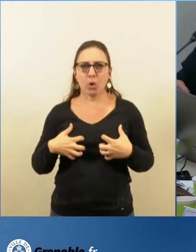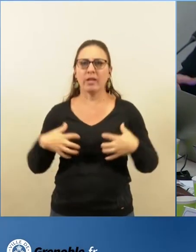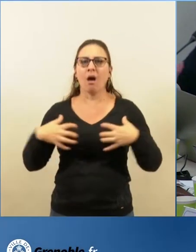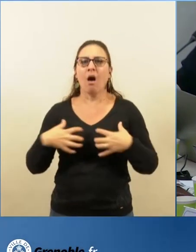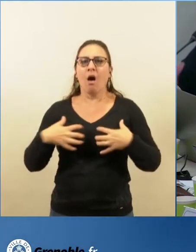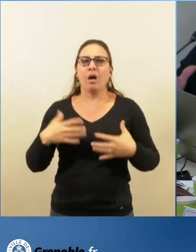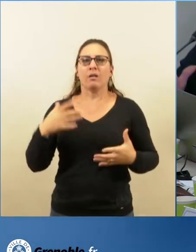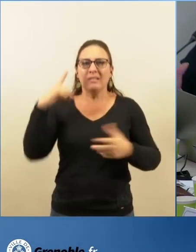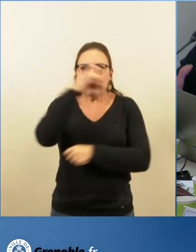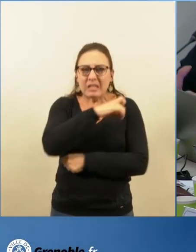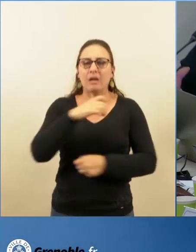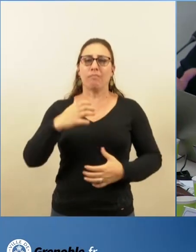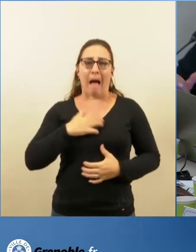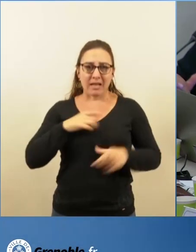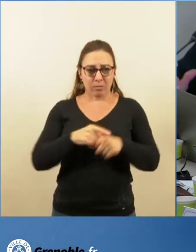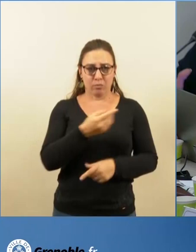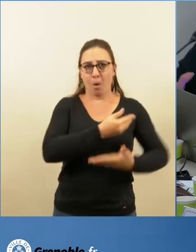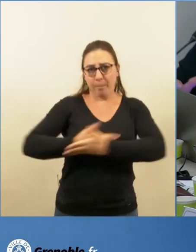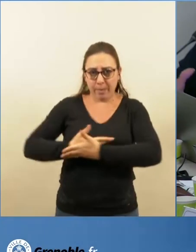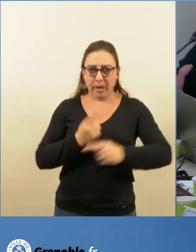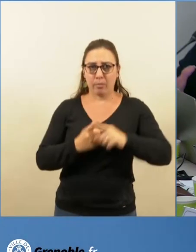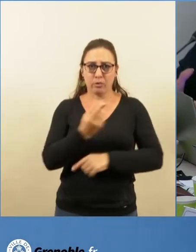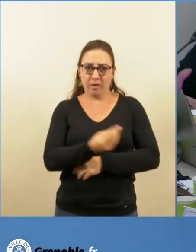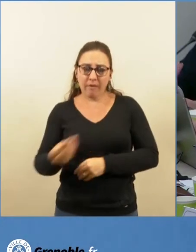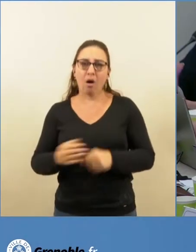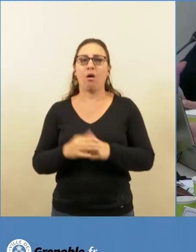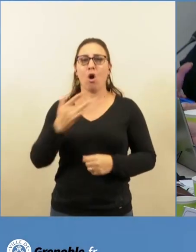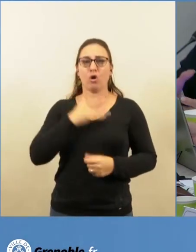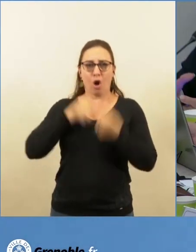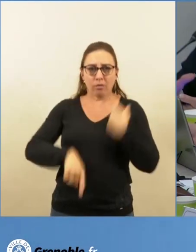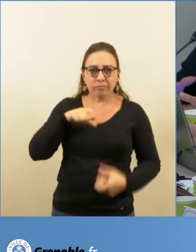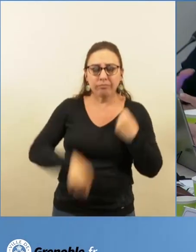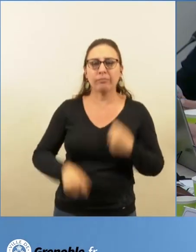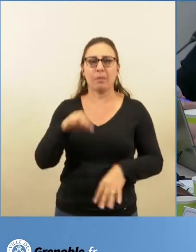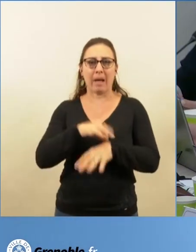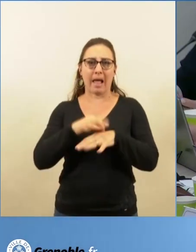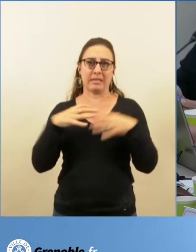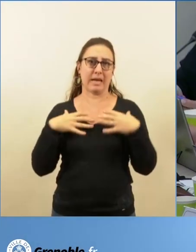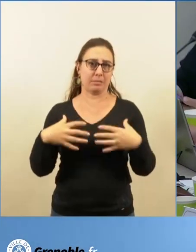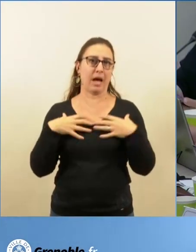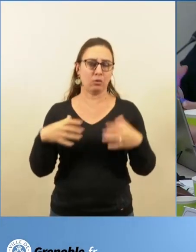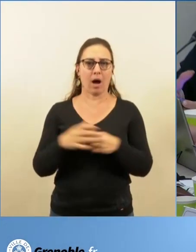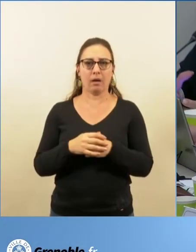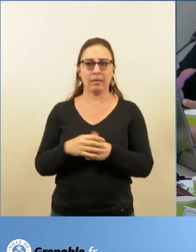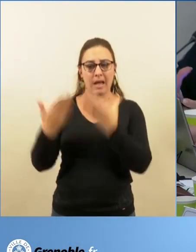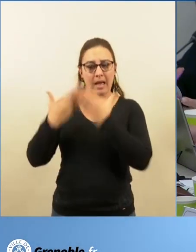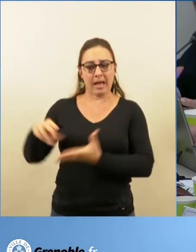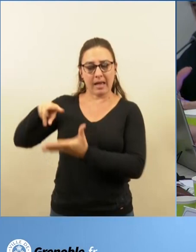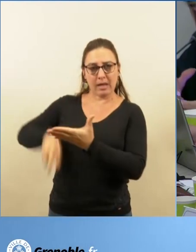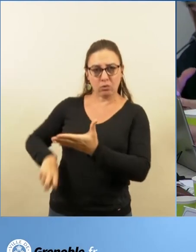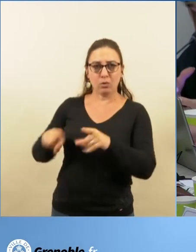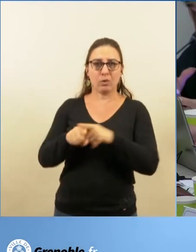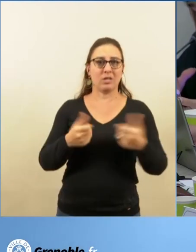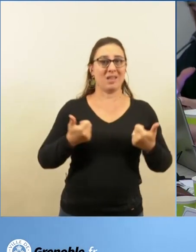jeunes enfants de l'asthme des maladies cardiovasculaires des maladies respiratoires et dernièrement une étude fait le lien entre pollution de l'air et